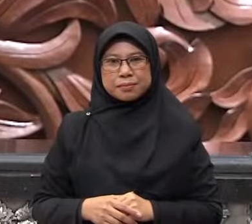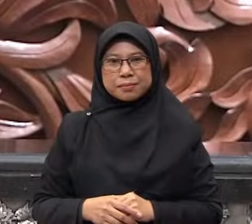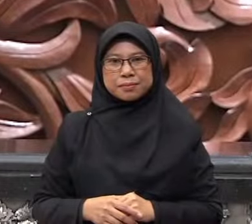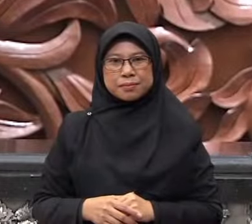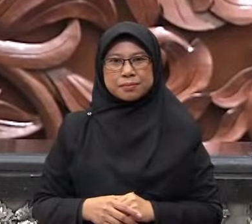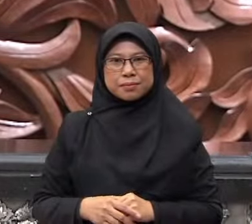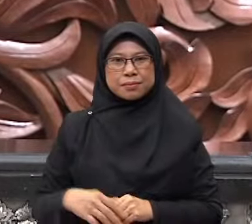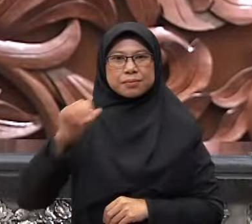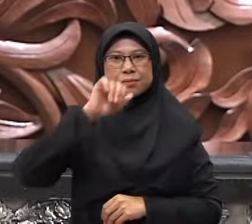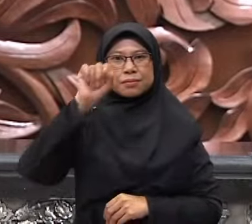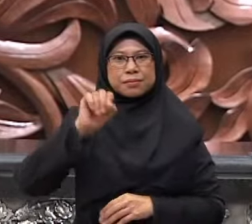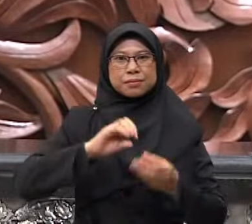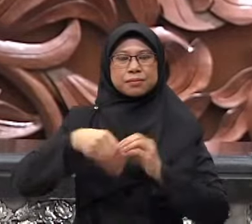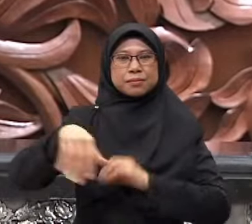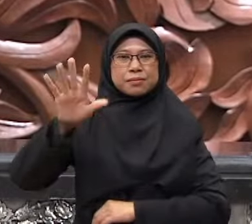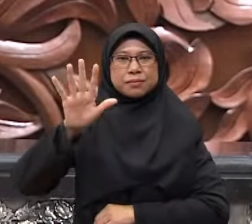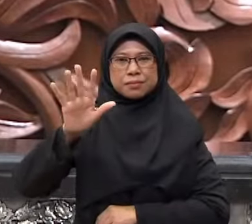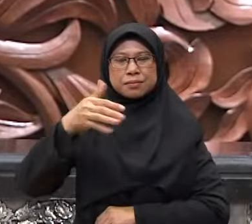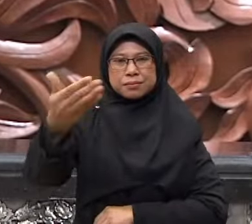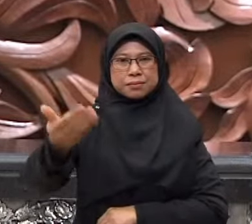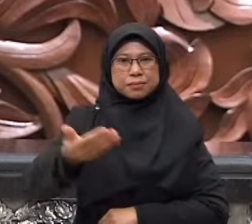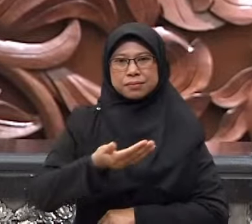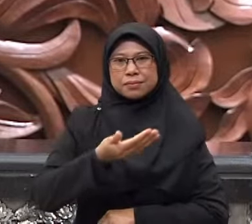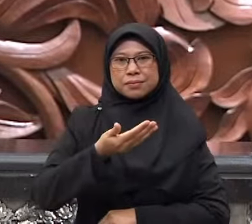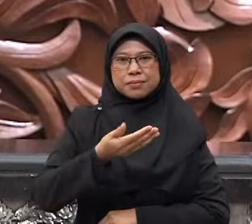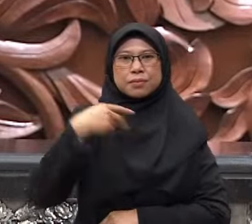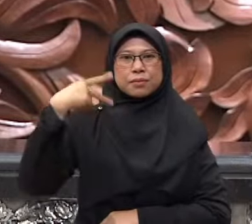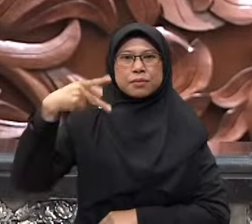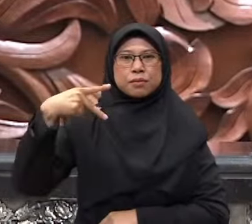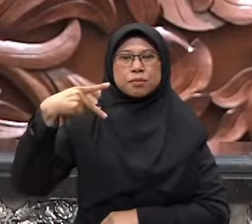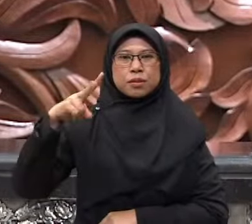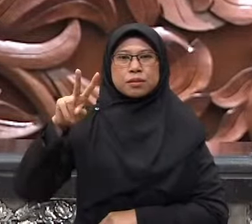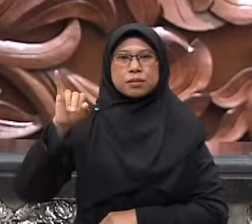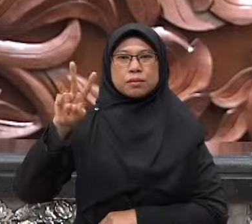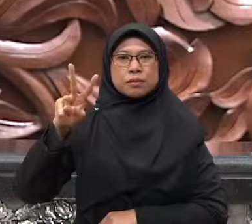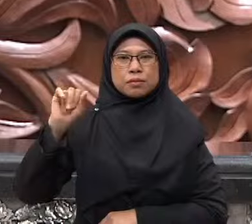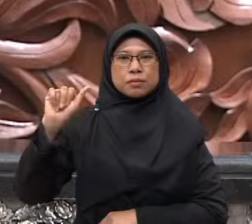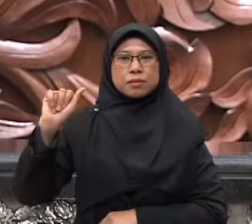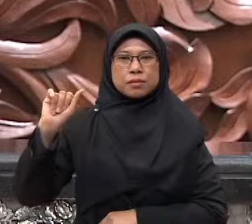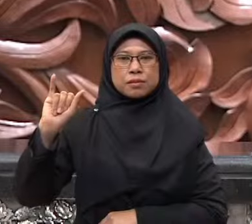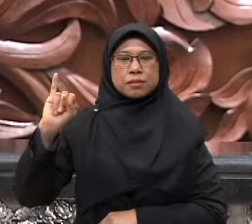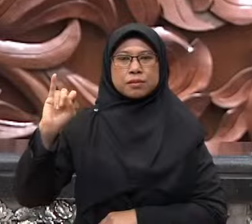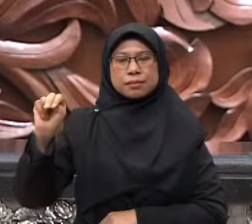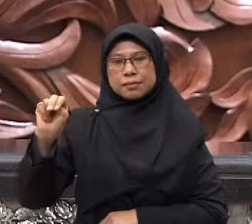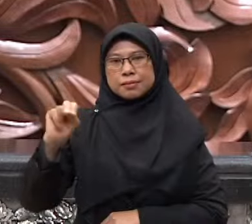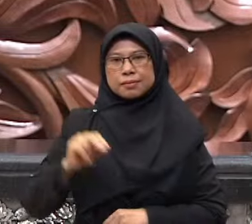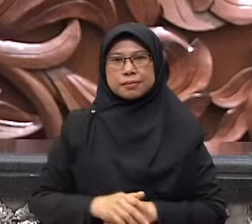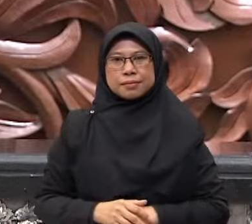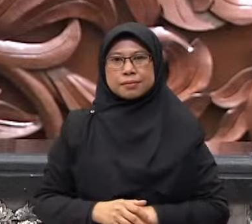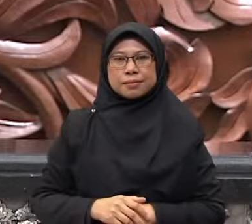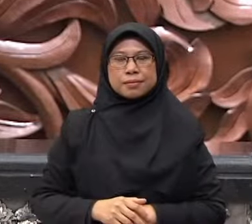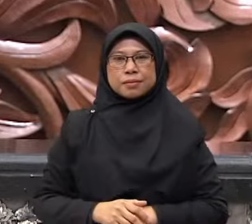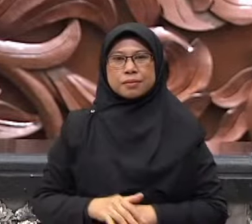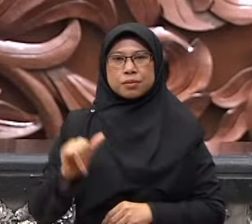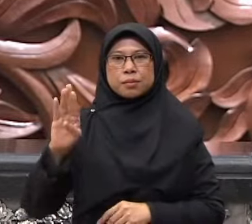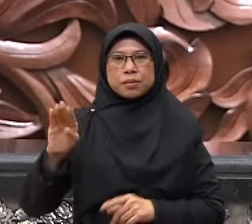berikutnya soalan yang kelima saya mempersilakan Puan Vivian wong yang berhormat